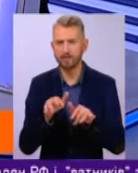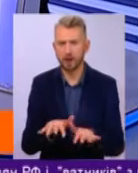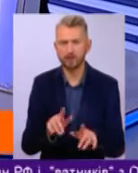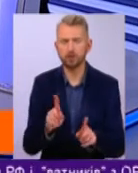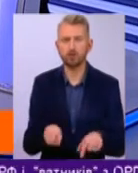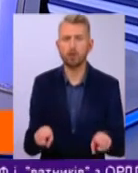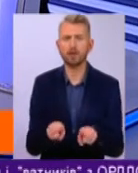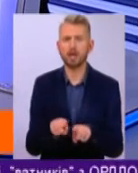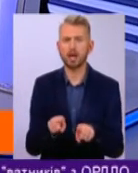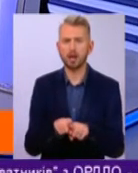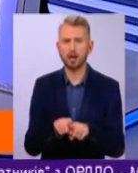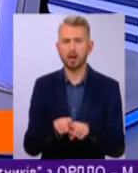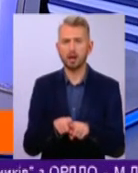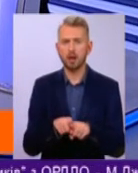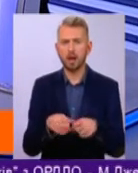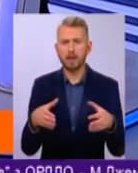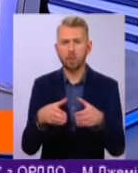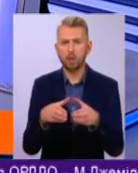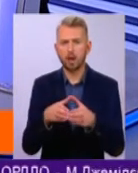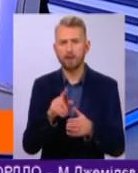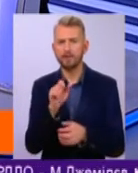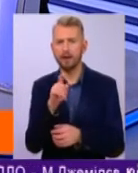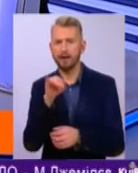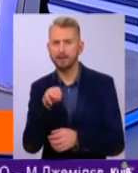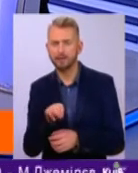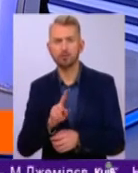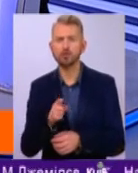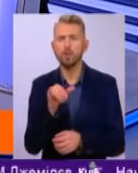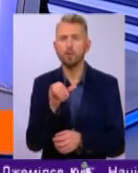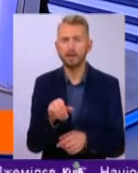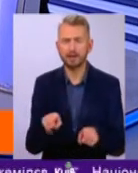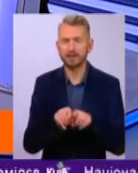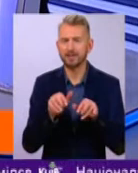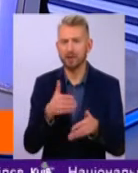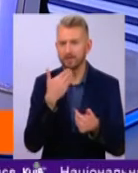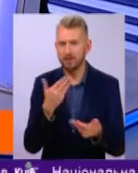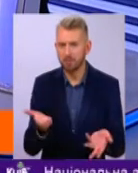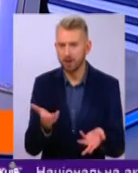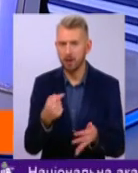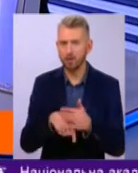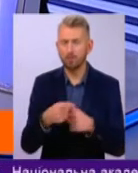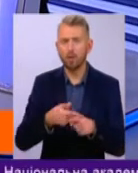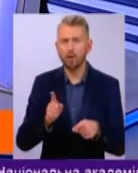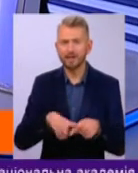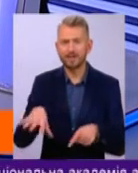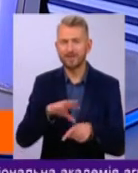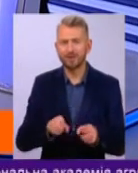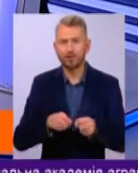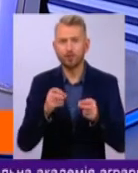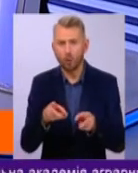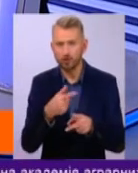таке категорія захист, що саме чому в них таких справ нема? Бо це оці всі злочини,